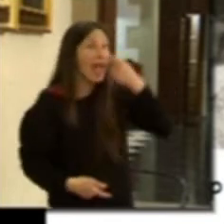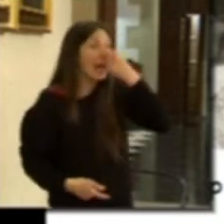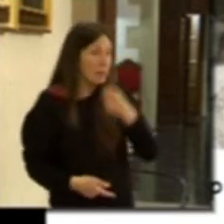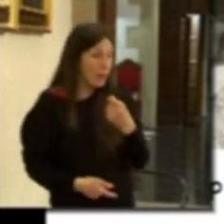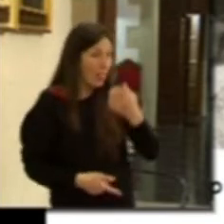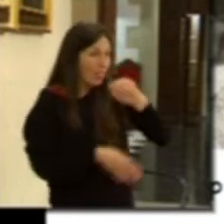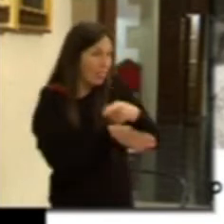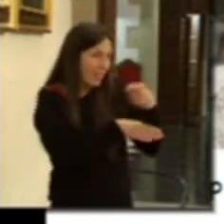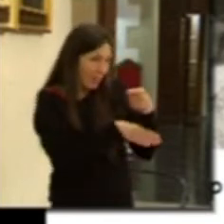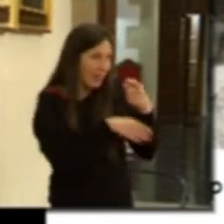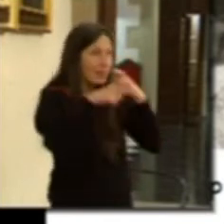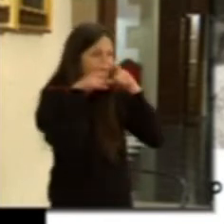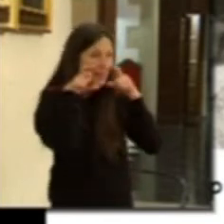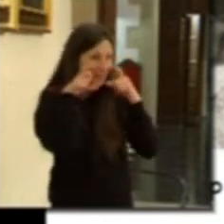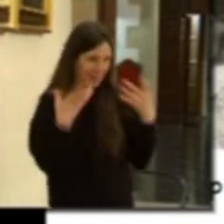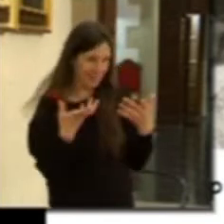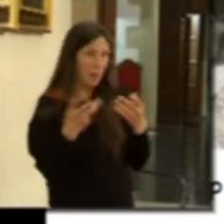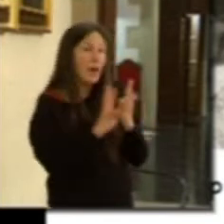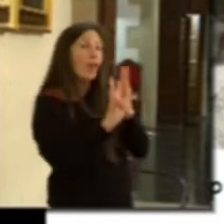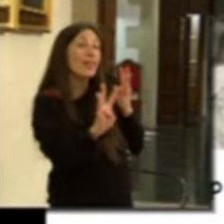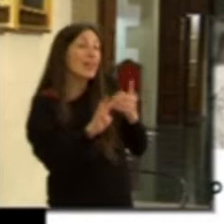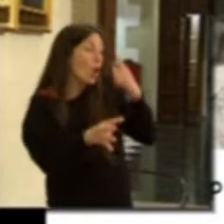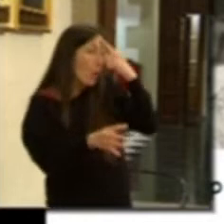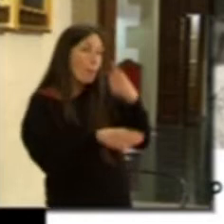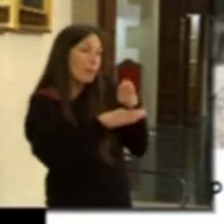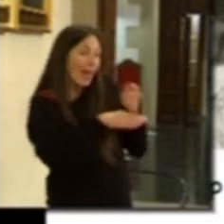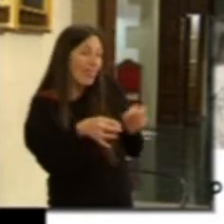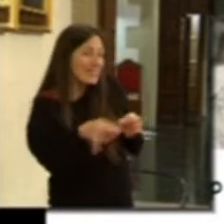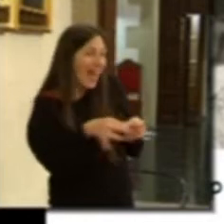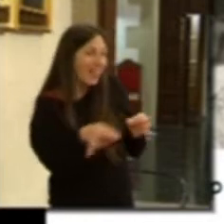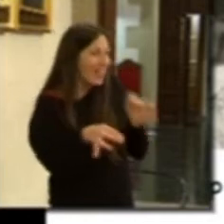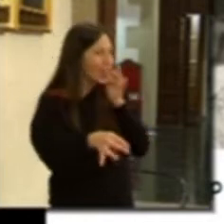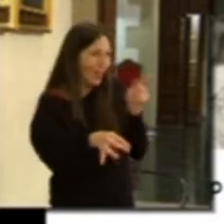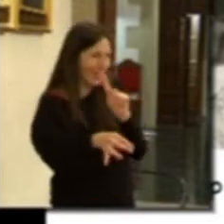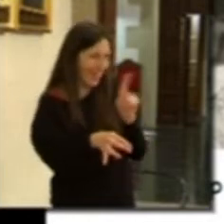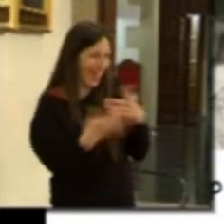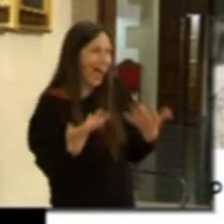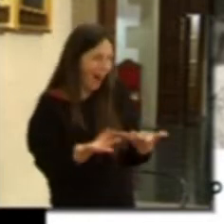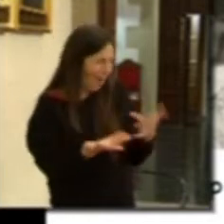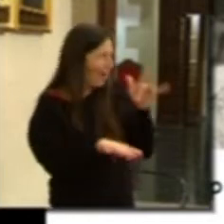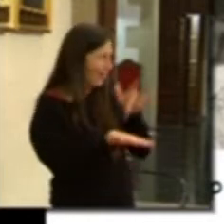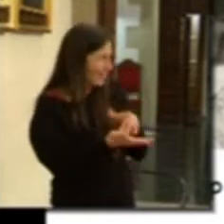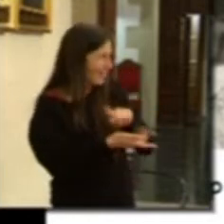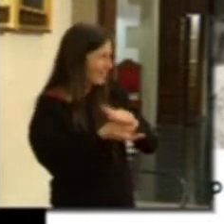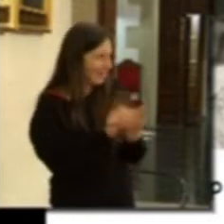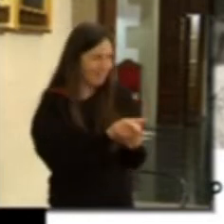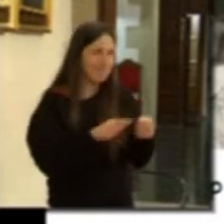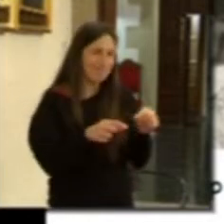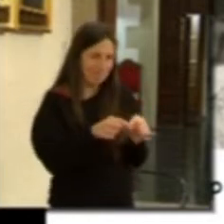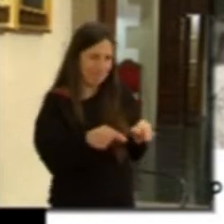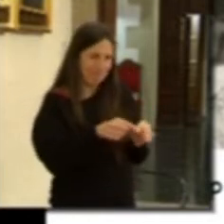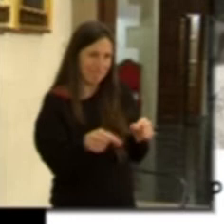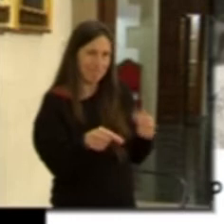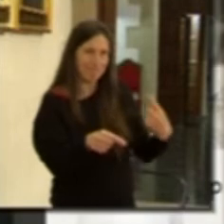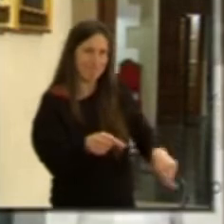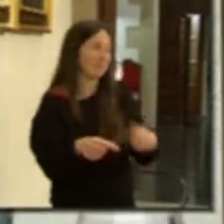distància no ho tenien tan clar. Segurament ara les cues les faríem una mica diferents, però la idea de això està set per l'aire, ens hem de cobrir, ja anava